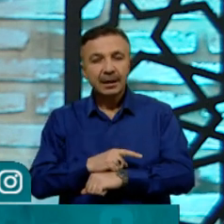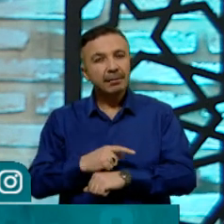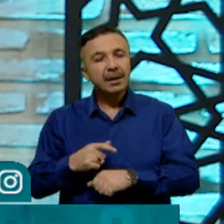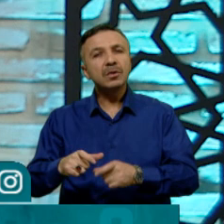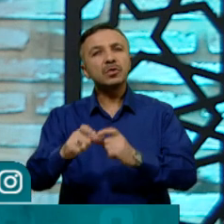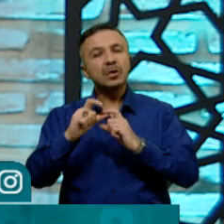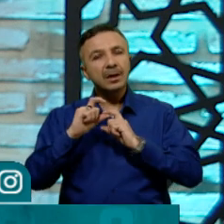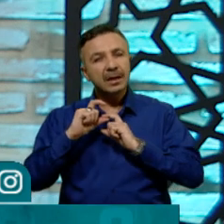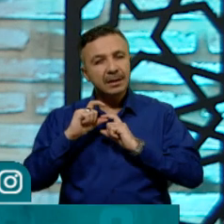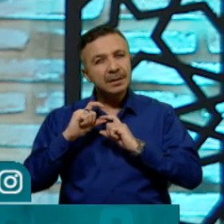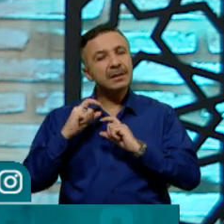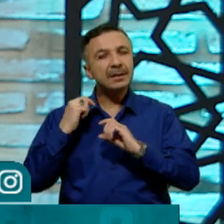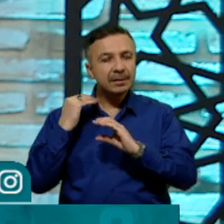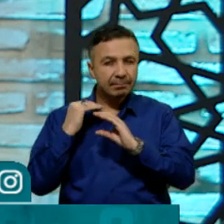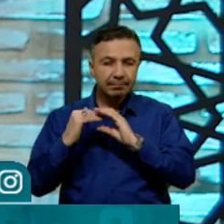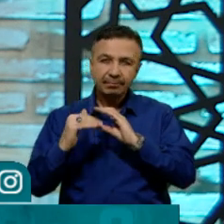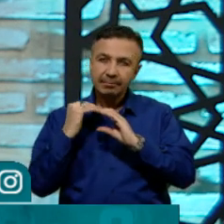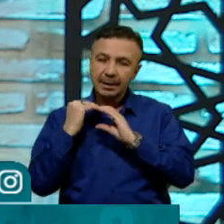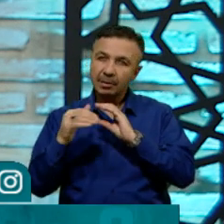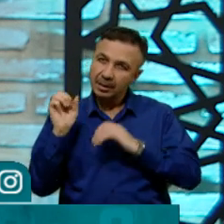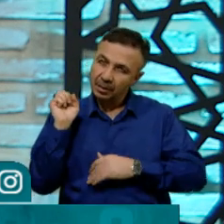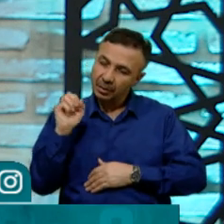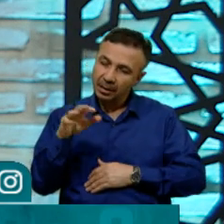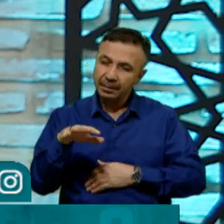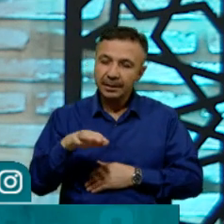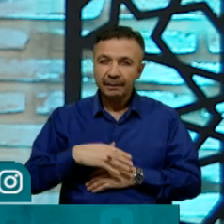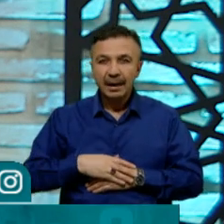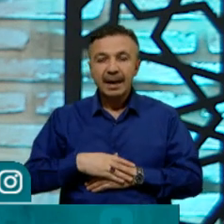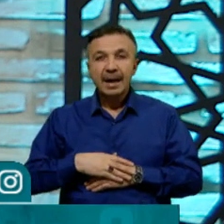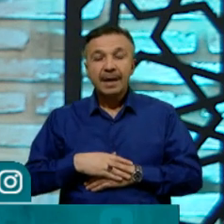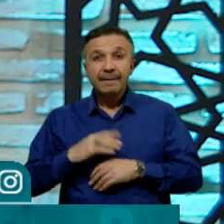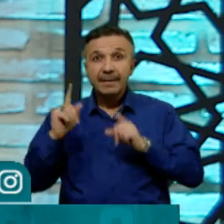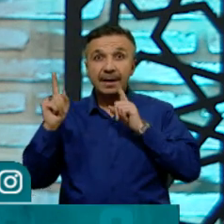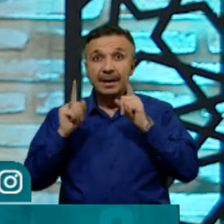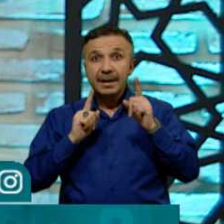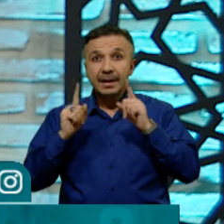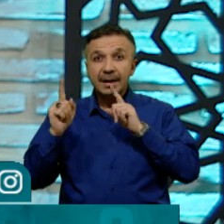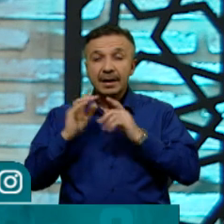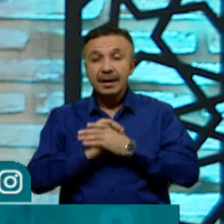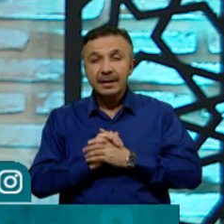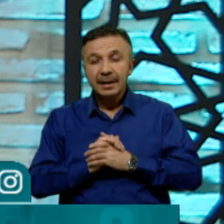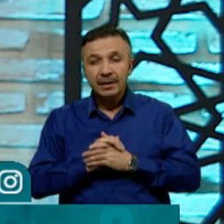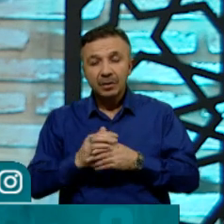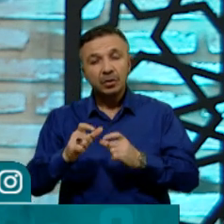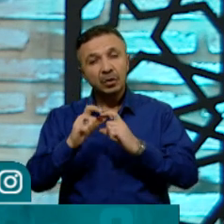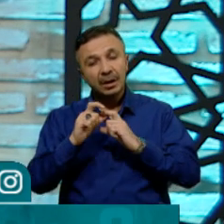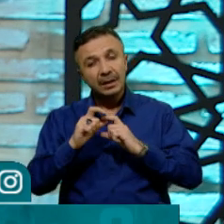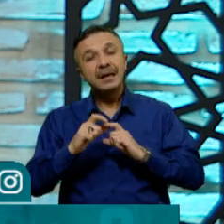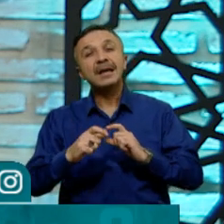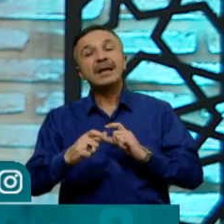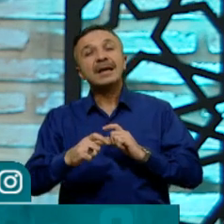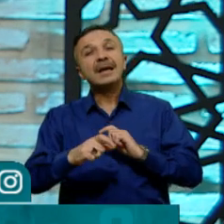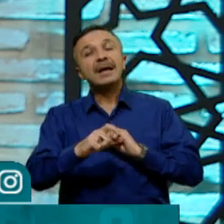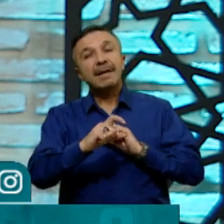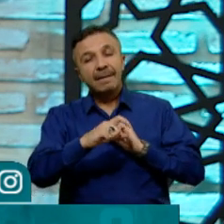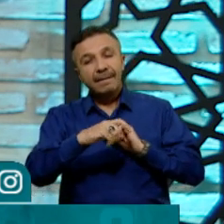sorularınızı mail olarak da bizlerle paylaşabilirsiniz ve sosyal medya üzerinden bağlantı kurmak isteyen sorularını Facebook ve Instagram